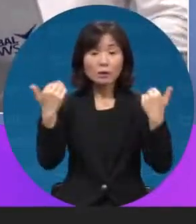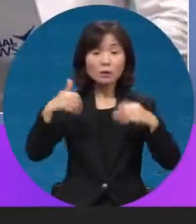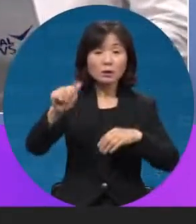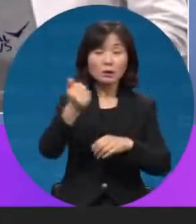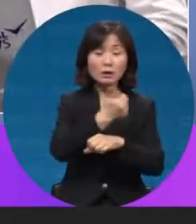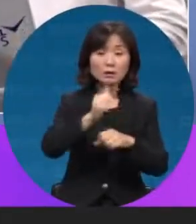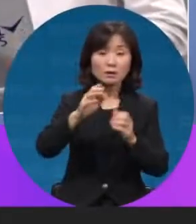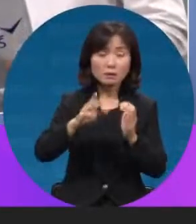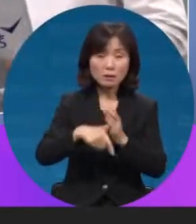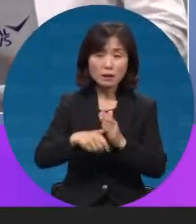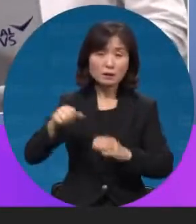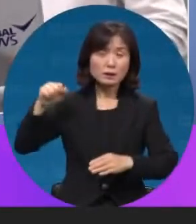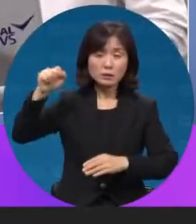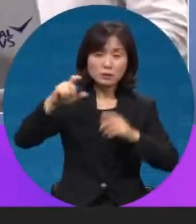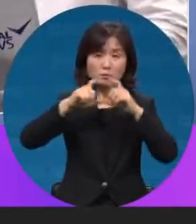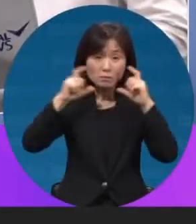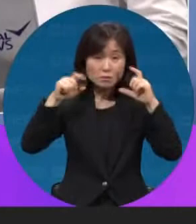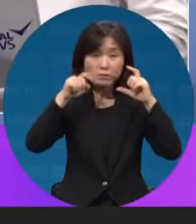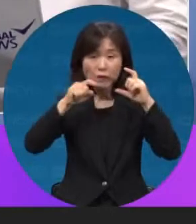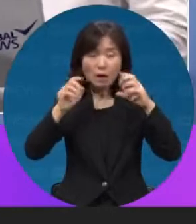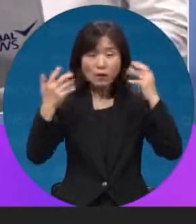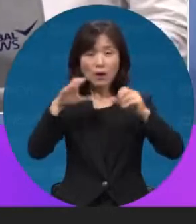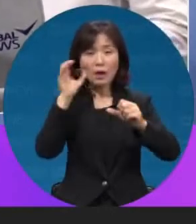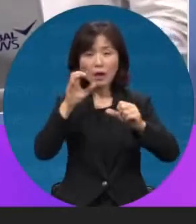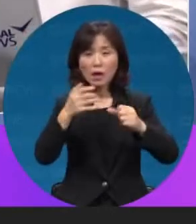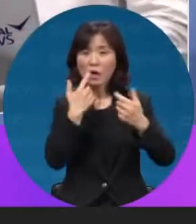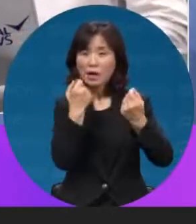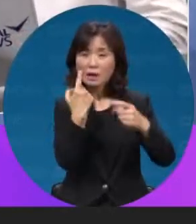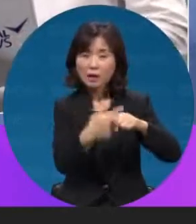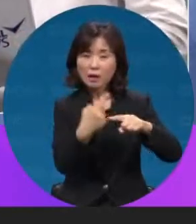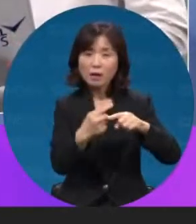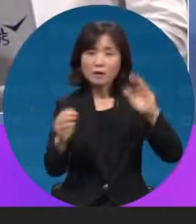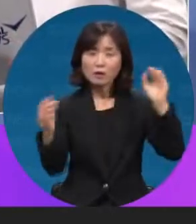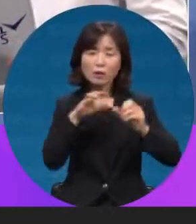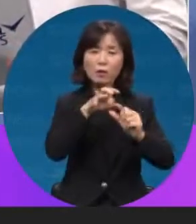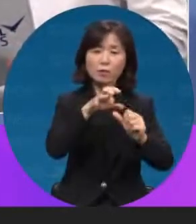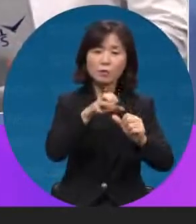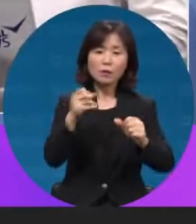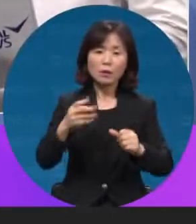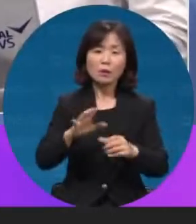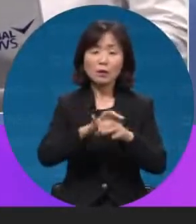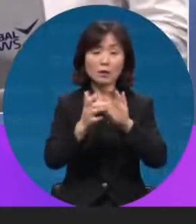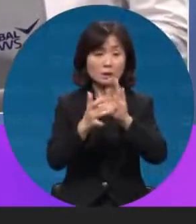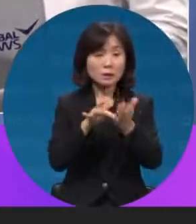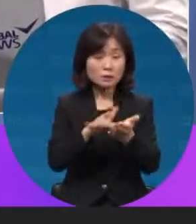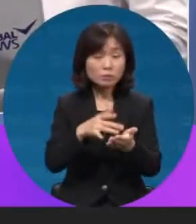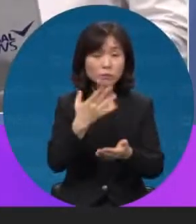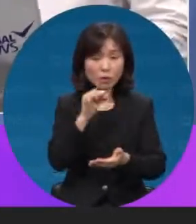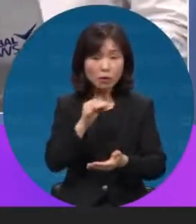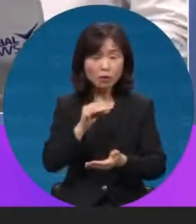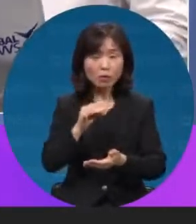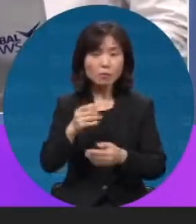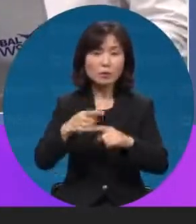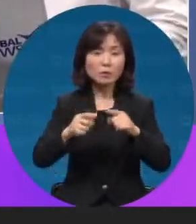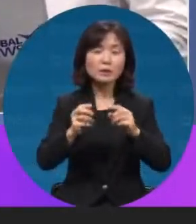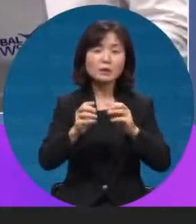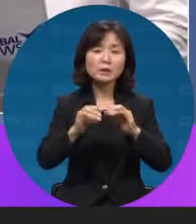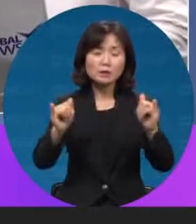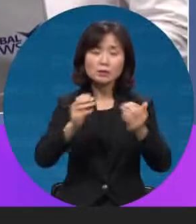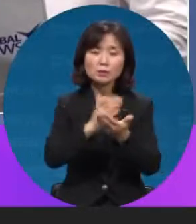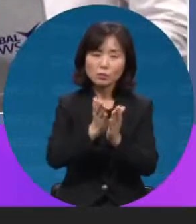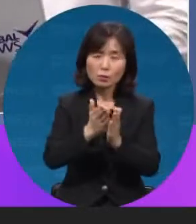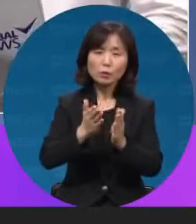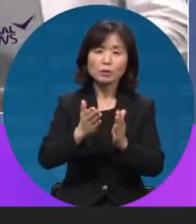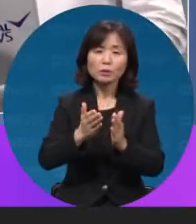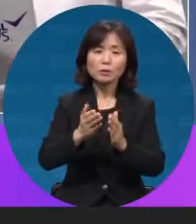벌이며 마스크 착용은 아동학대 라고 학생들을 위협했고 요 또 백신 뿐만 아니라 비판적인 종 이론과 트랜스젠더